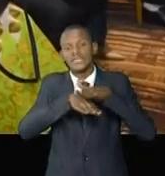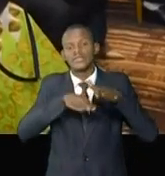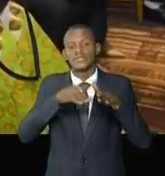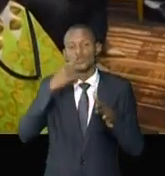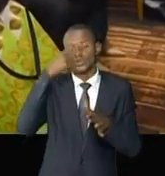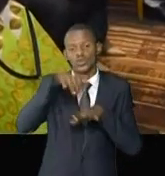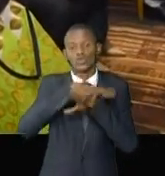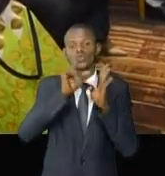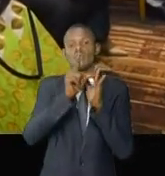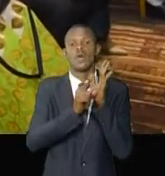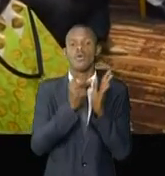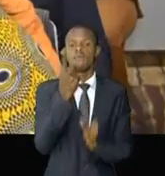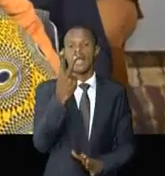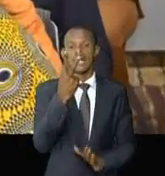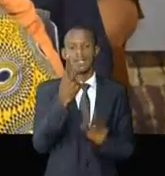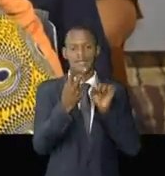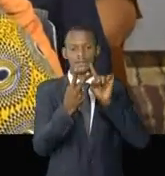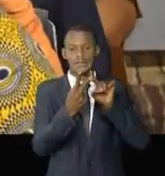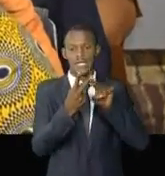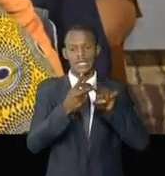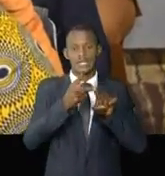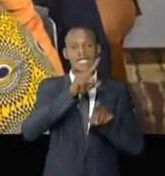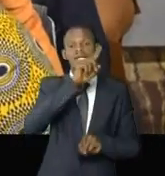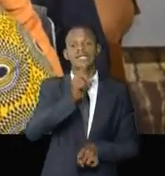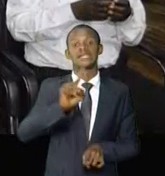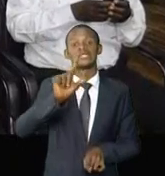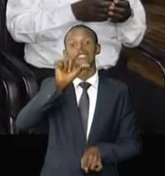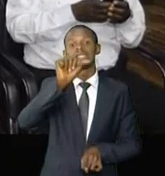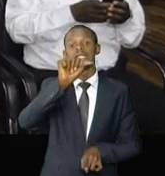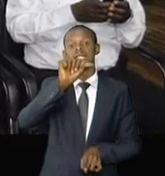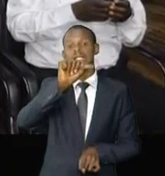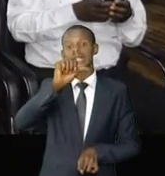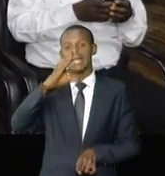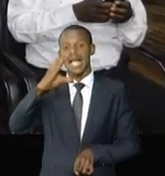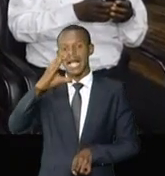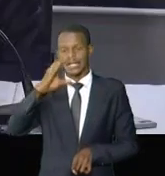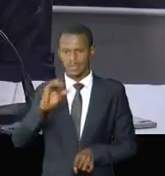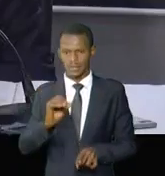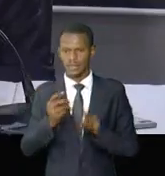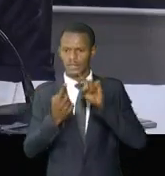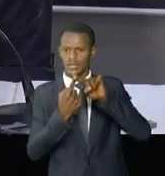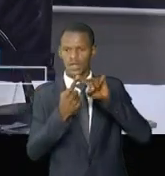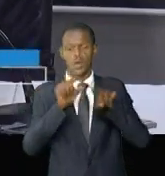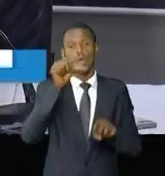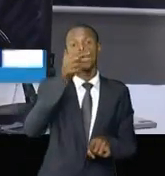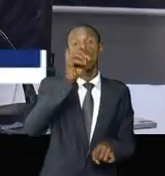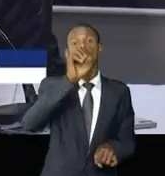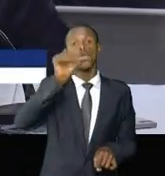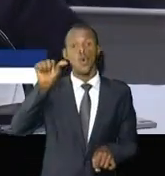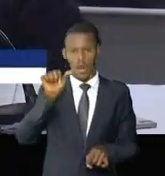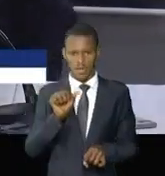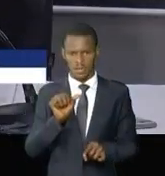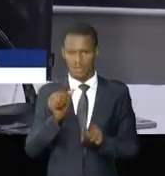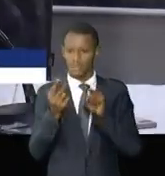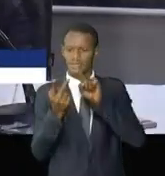opportunités que les États-Unis offrent aux pays africains à exporter vers chez eux sans paiement. La troisième opportunité pour laquelle nous